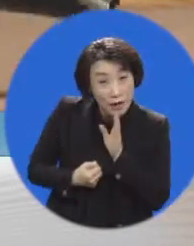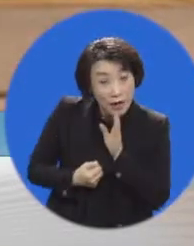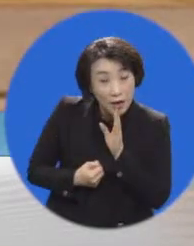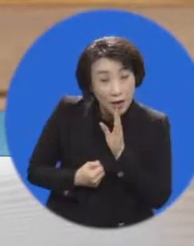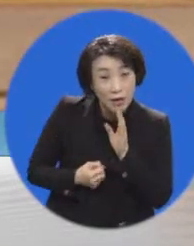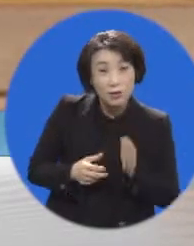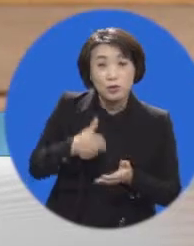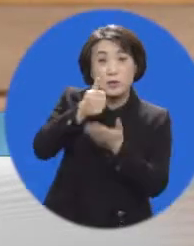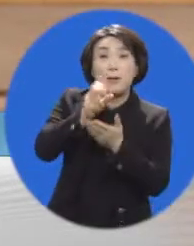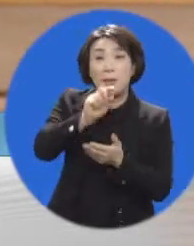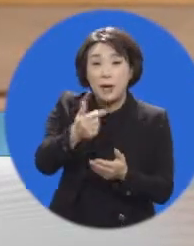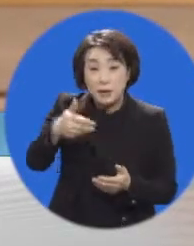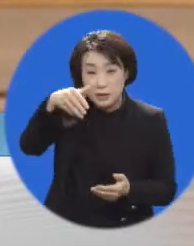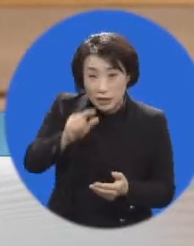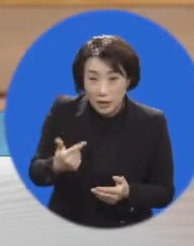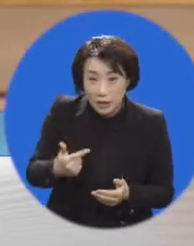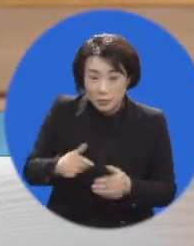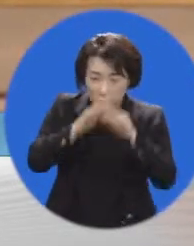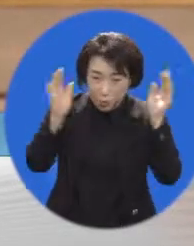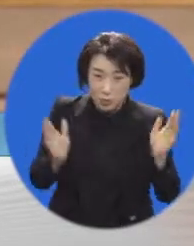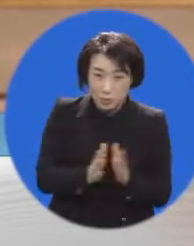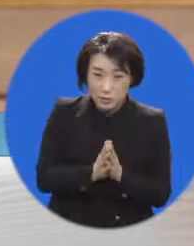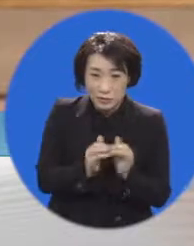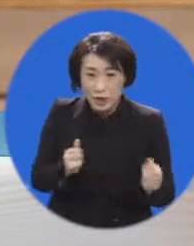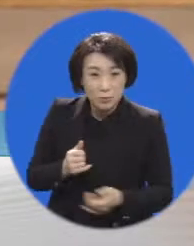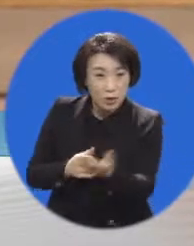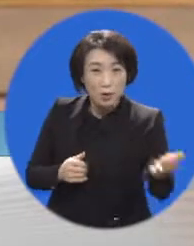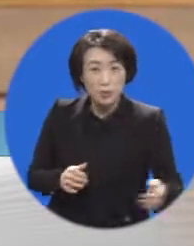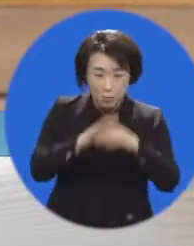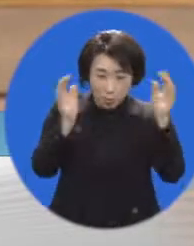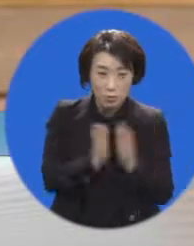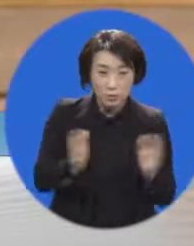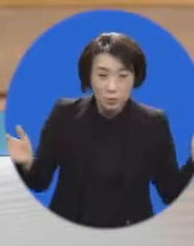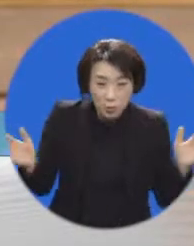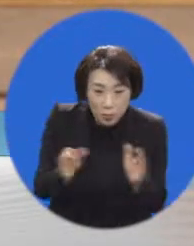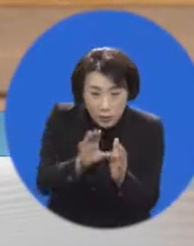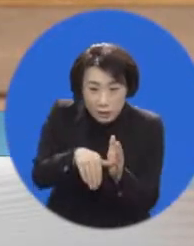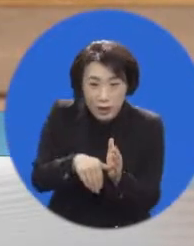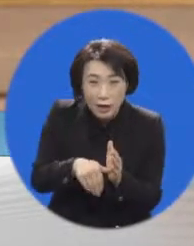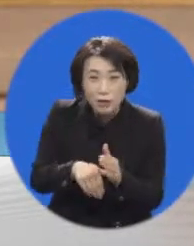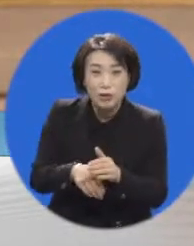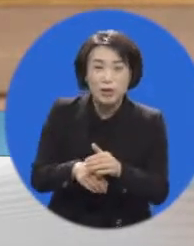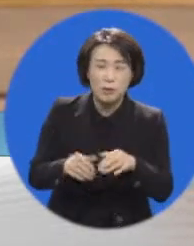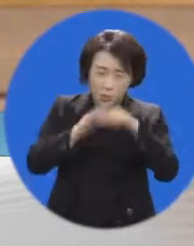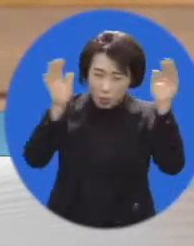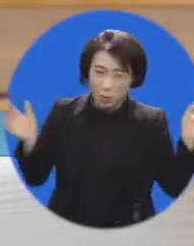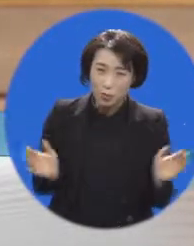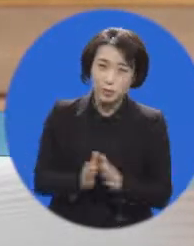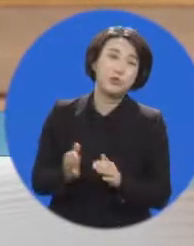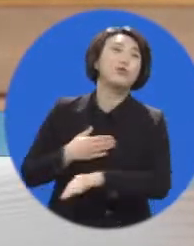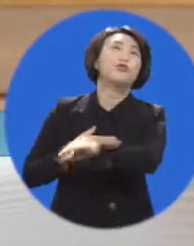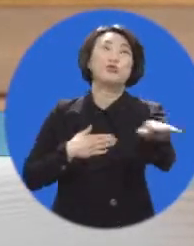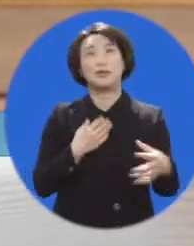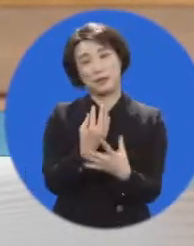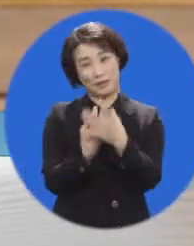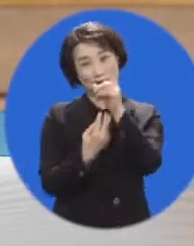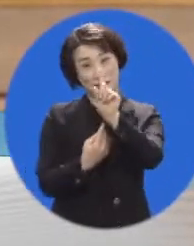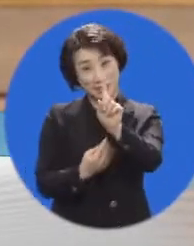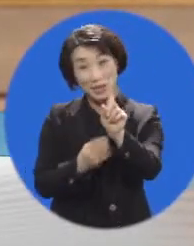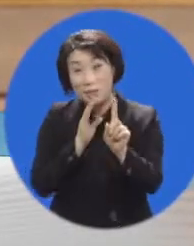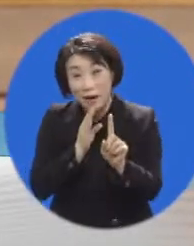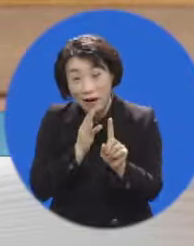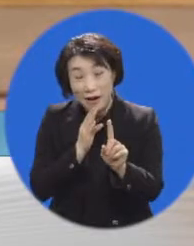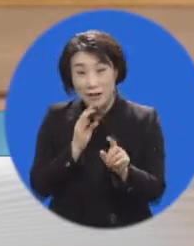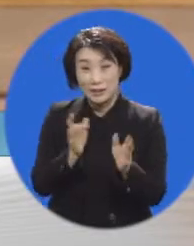죄 만찬하는 사람의 모든 만찬을 다 모이면 우리 모두 다 하나가 하나 아닙니까?